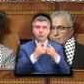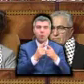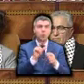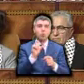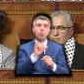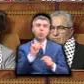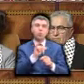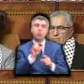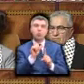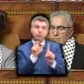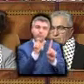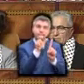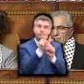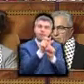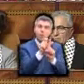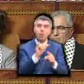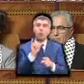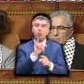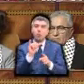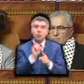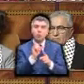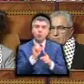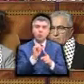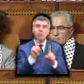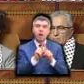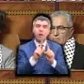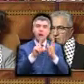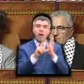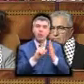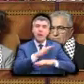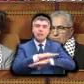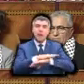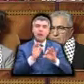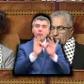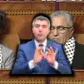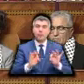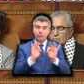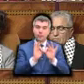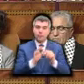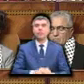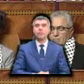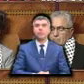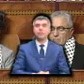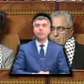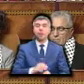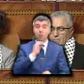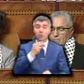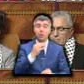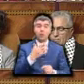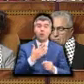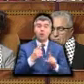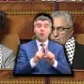سيراقب ومن سيعاقب، من سيراقب من ومن سيعاقب من، آلية تحد من قتل أزيد